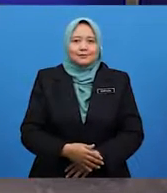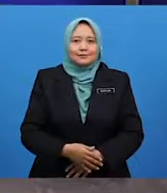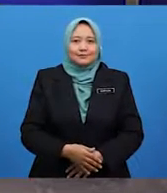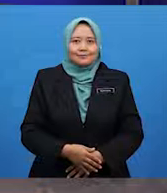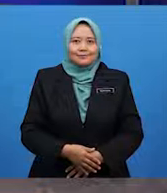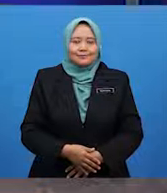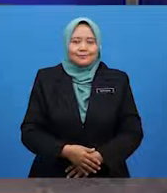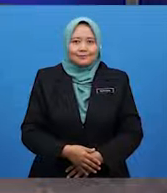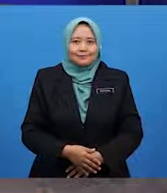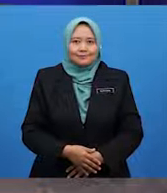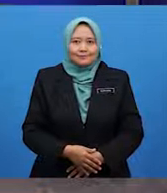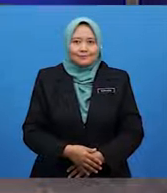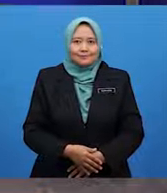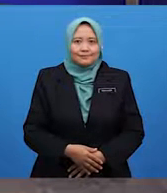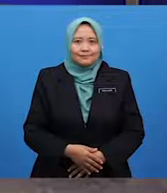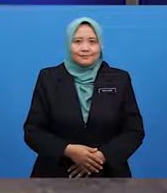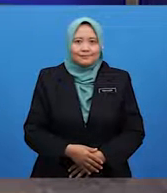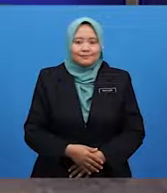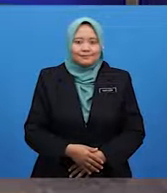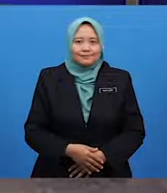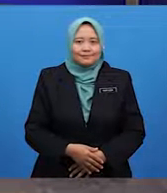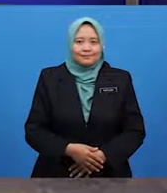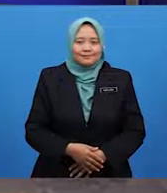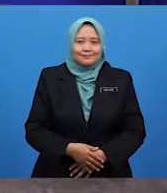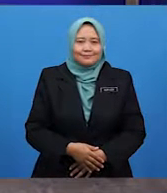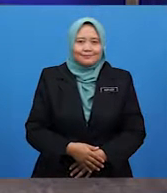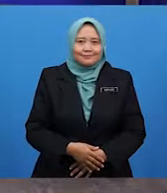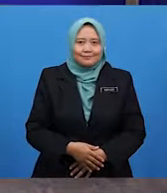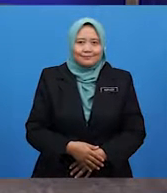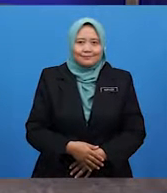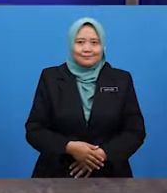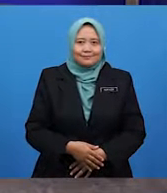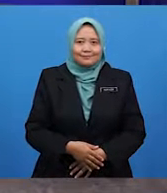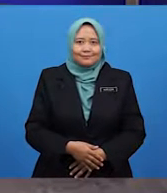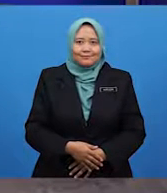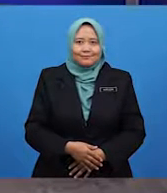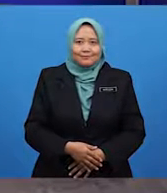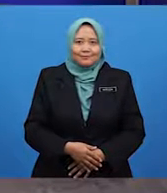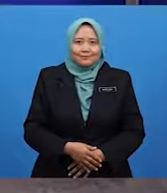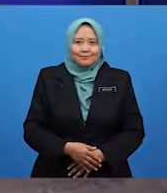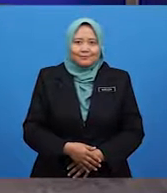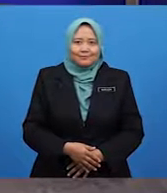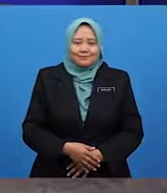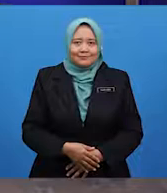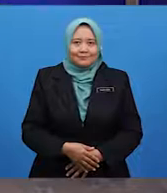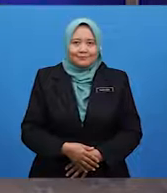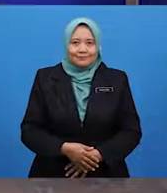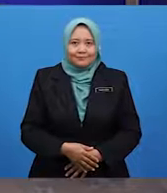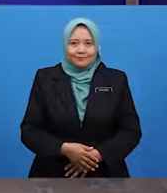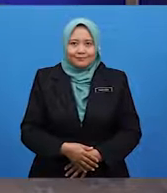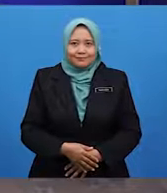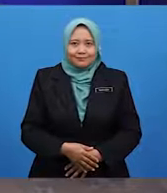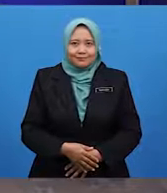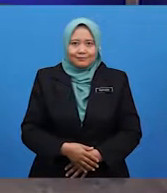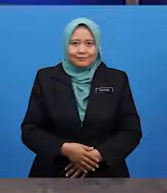Tilik-tilik. Saya tengok mesti lukis orang lady. lepas tu macam ada bunga matahari. Bunga matahari ada matahari, lepas tu ada gunung